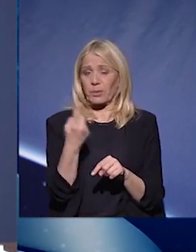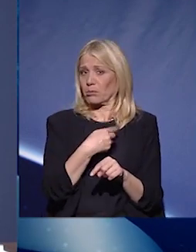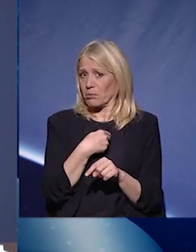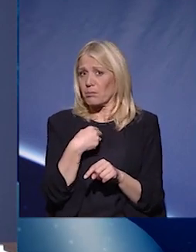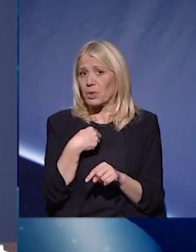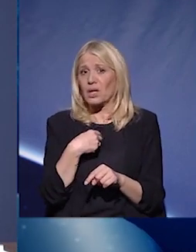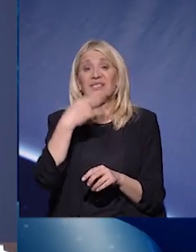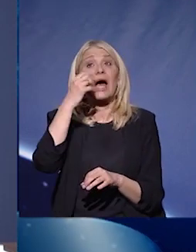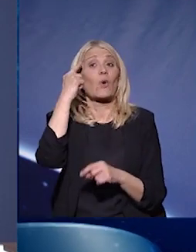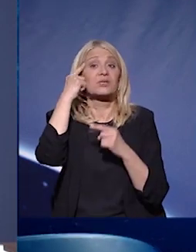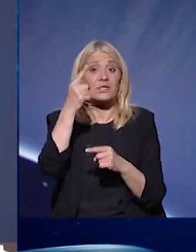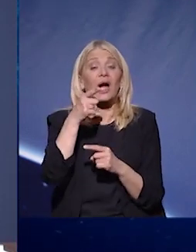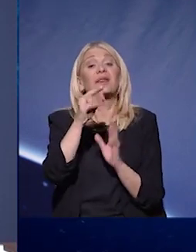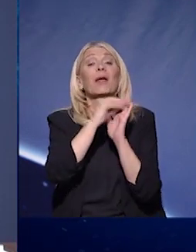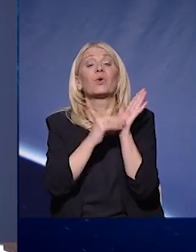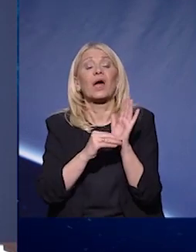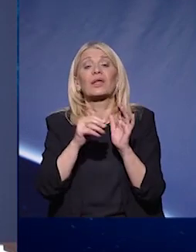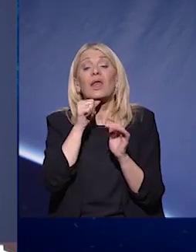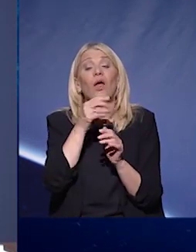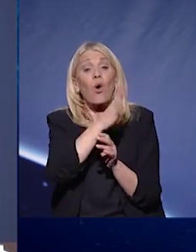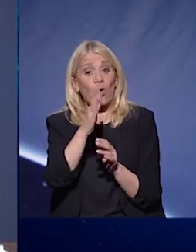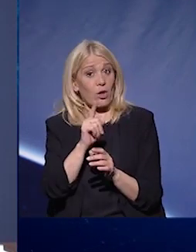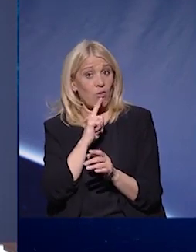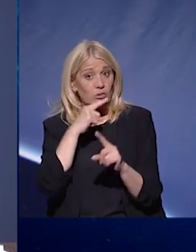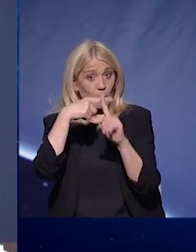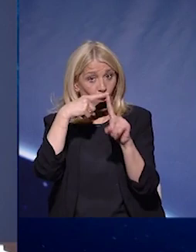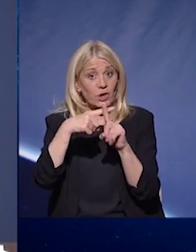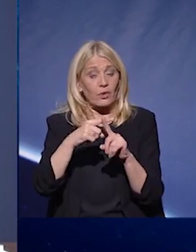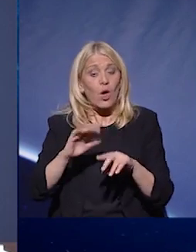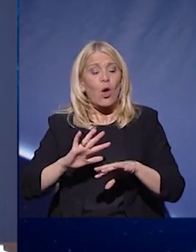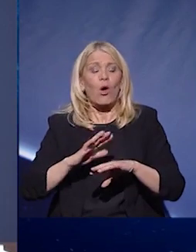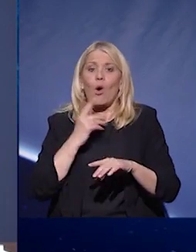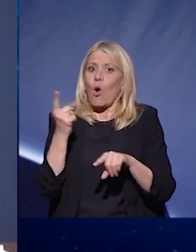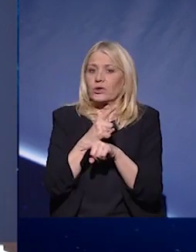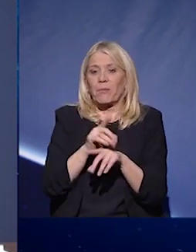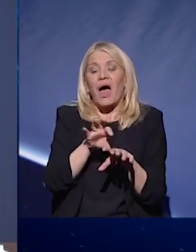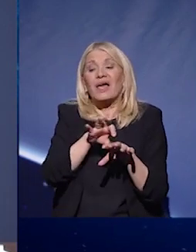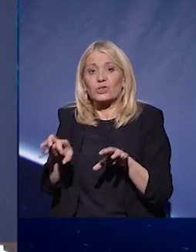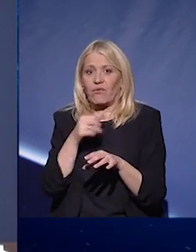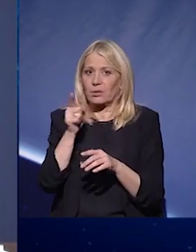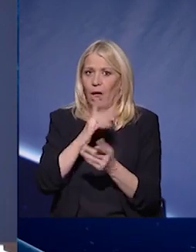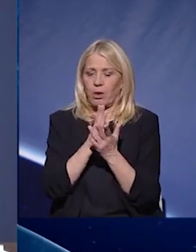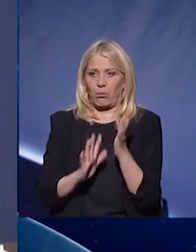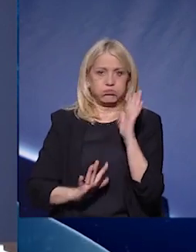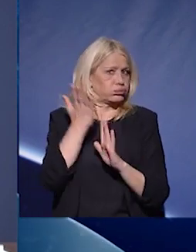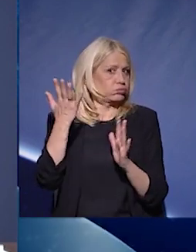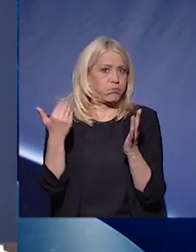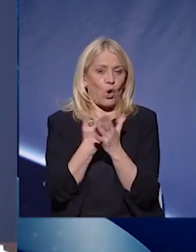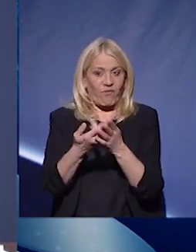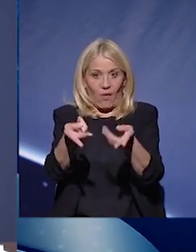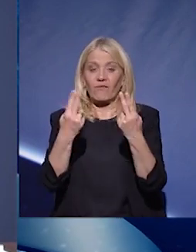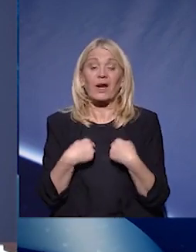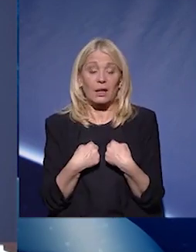samo znali te podatke, nego da bi oni koji su pozitivni se odmah izolovali. da nam opet ne bi buknuo i da se ne bi